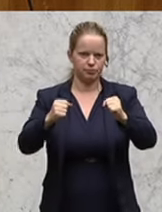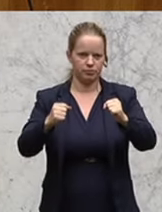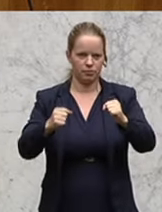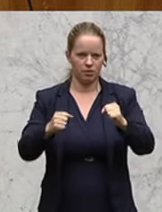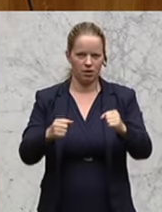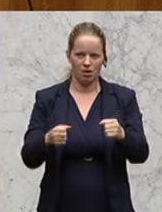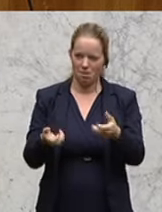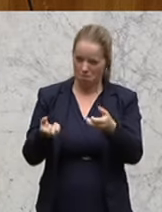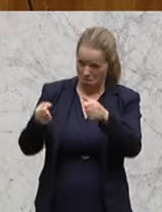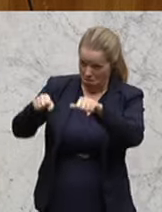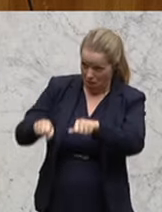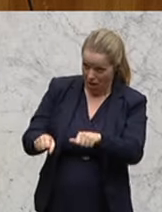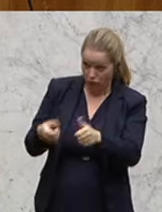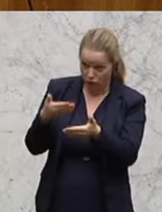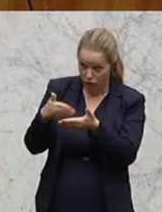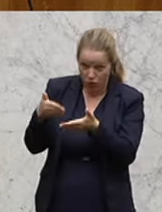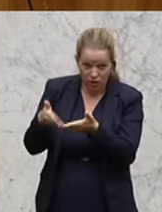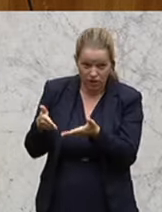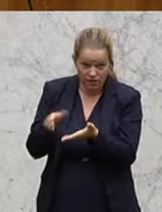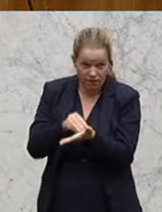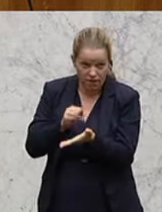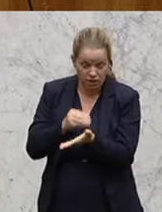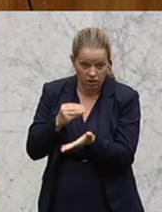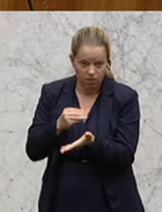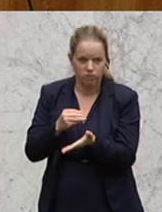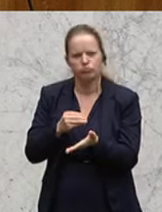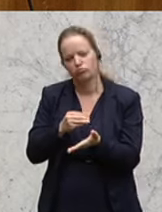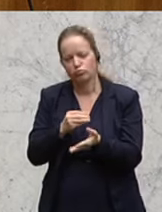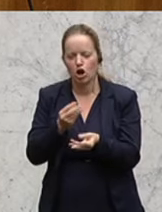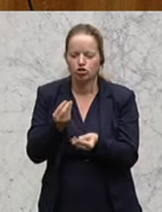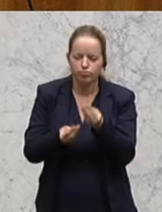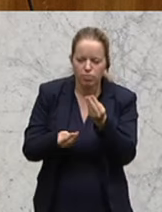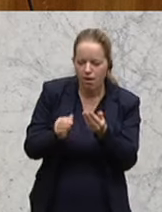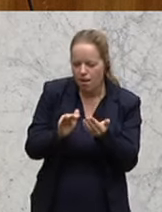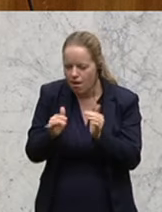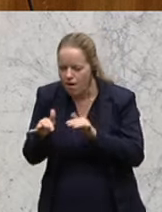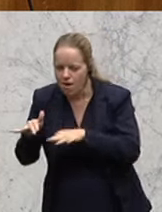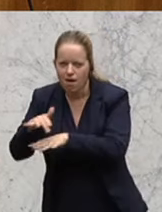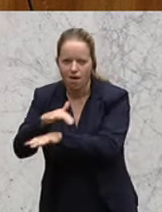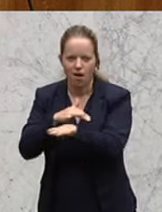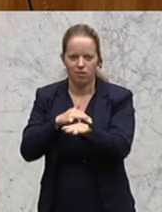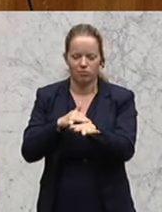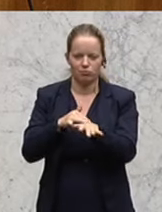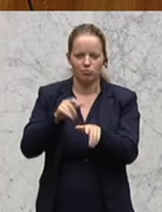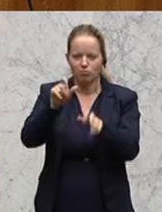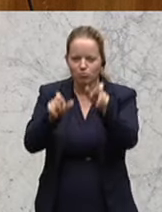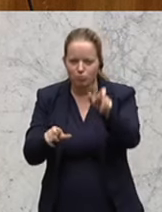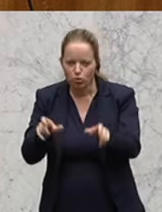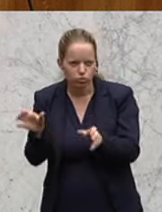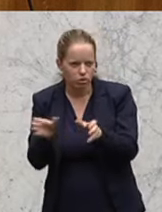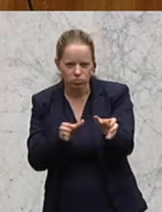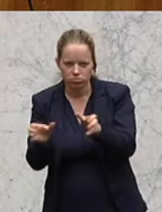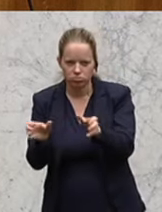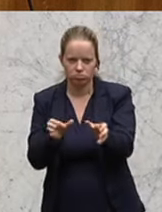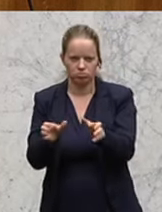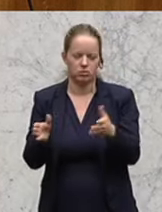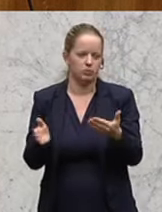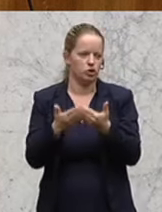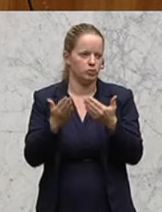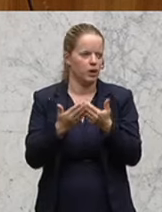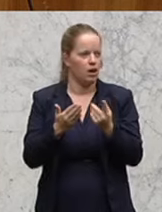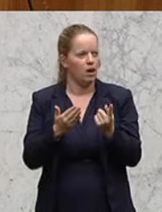dann habe ich das Gefühl, vor allem für Spielchen, für Mascheleien, für Postenschacher, Stichwort Anwerben